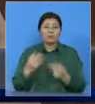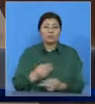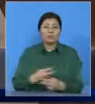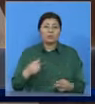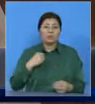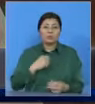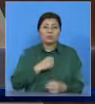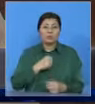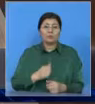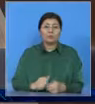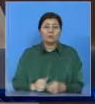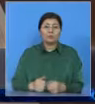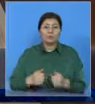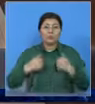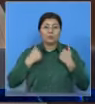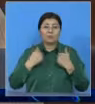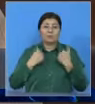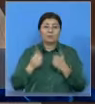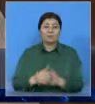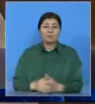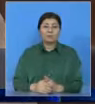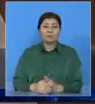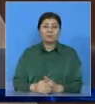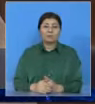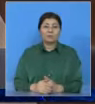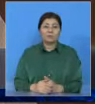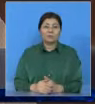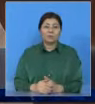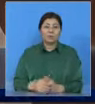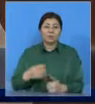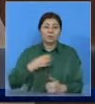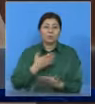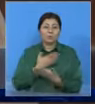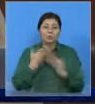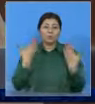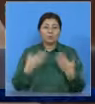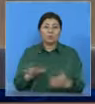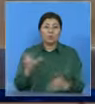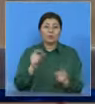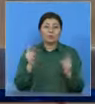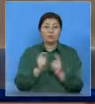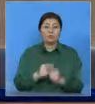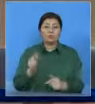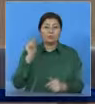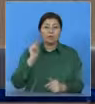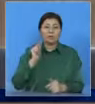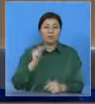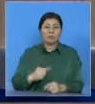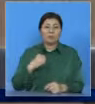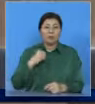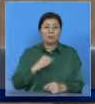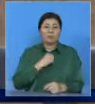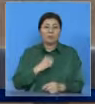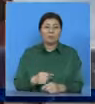шыңдай бересің, келтіресің. Ұмытып қалам ау деген жерлердің бәрін толықтай жаттап, барлығына өзіңді ритммен